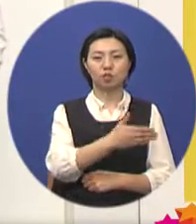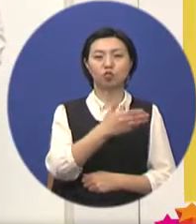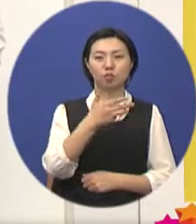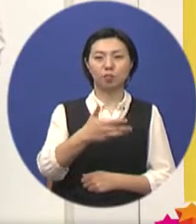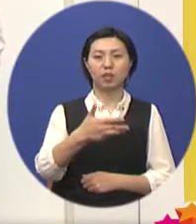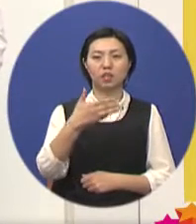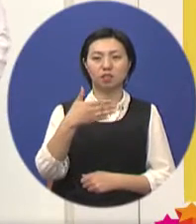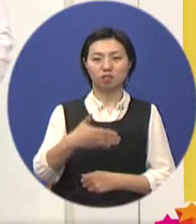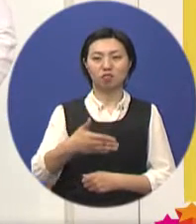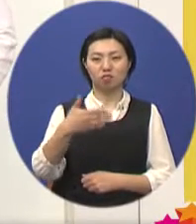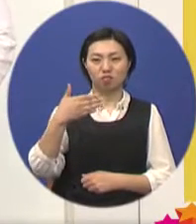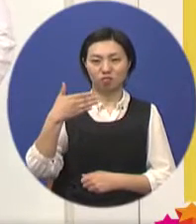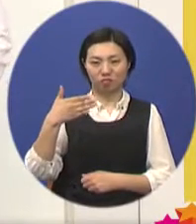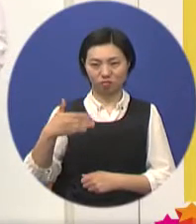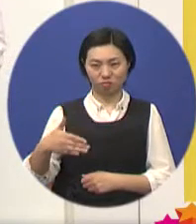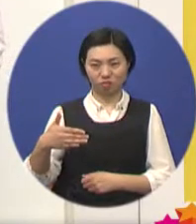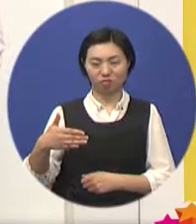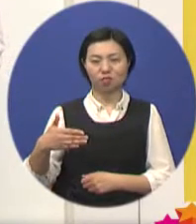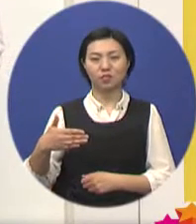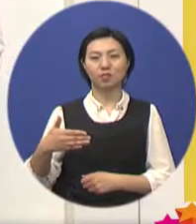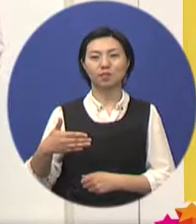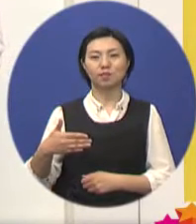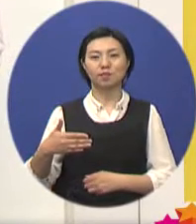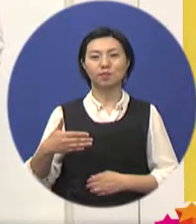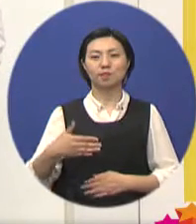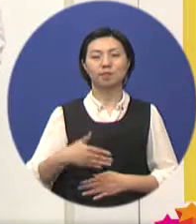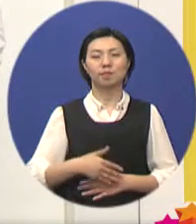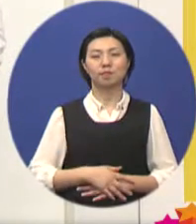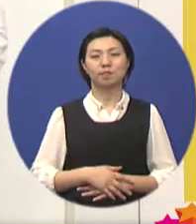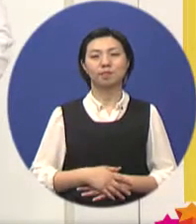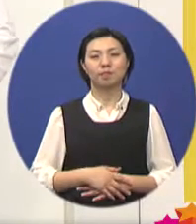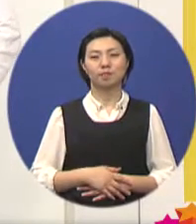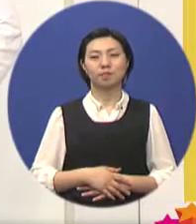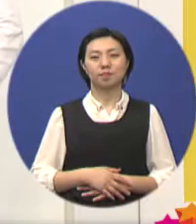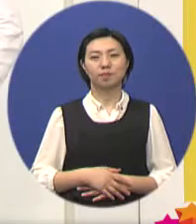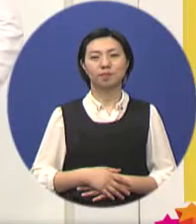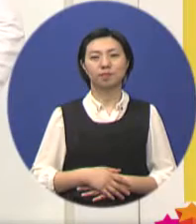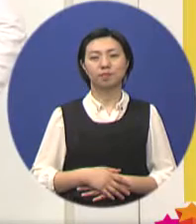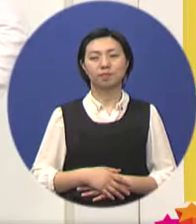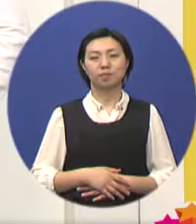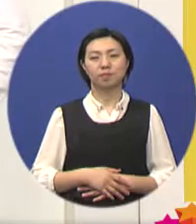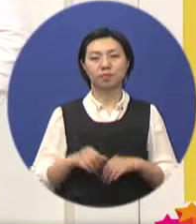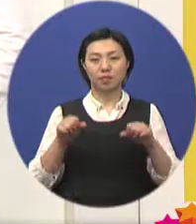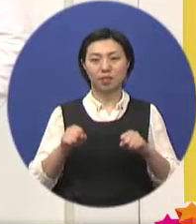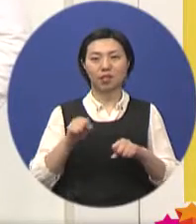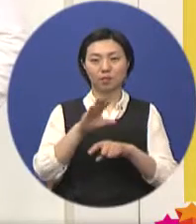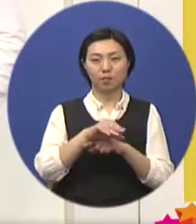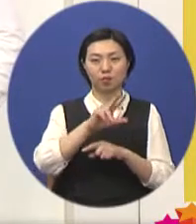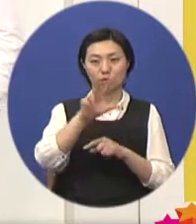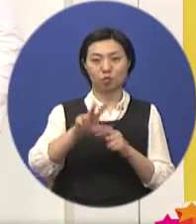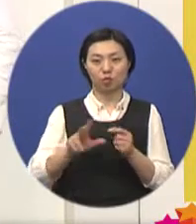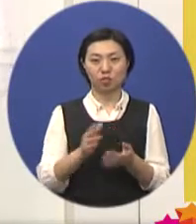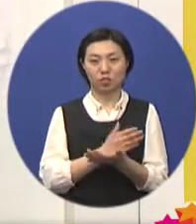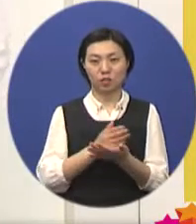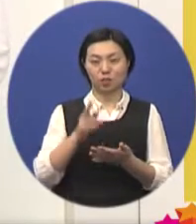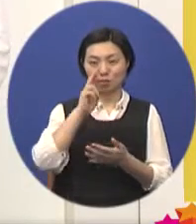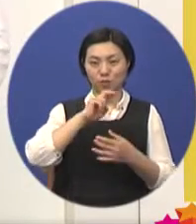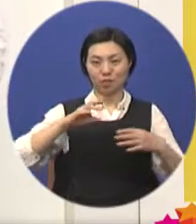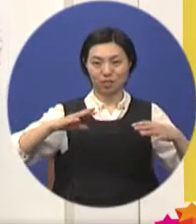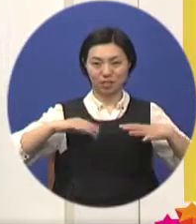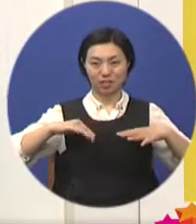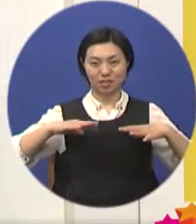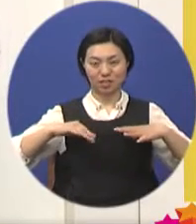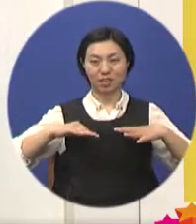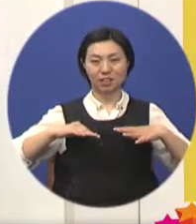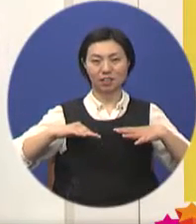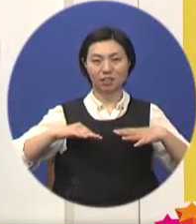9점, 8점, 9점, 보너스 9점입니다. 네. 아 생방송 전국 나눔 노래자랑 이모. 저 뭐